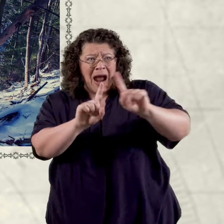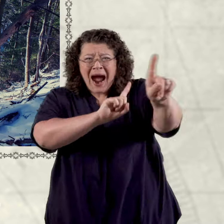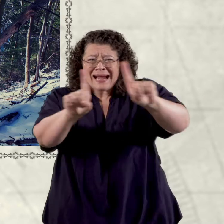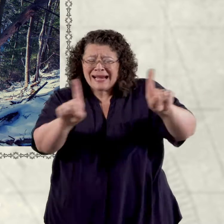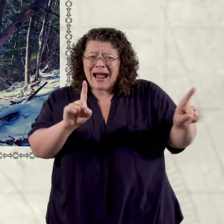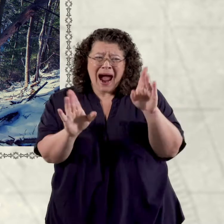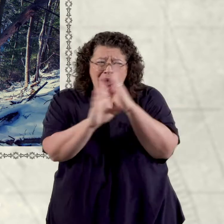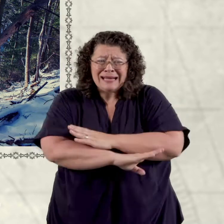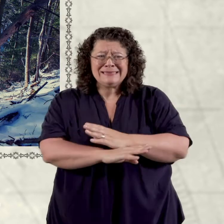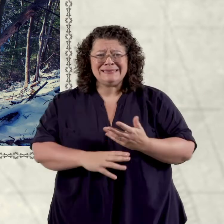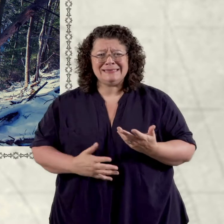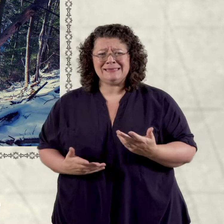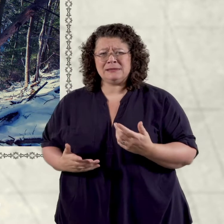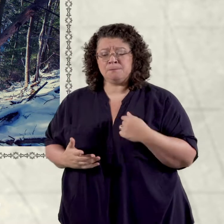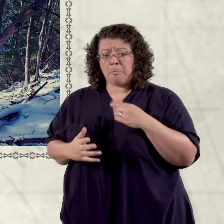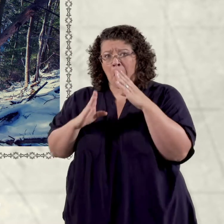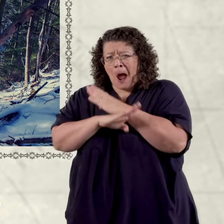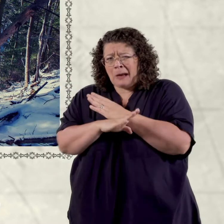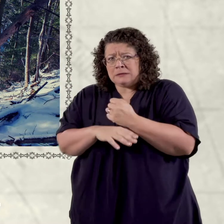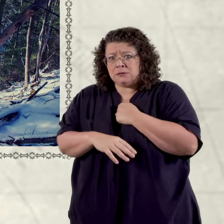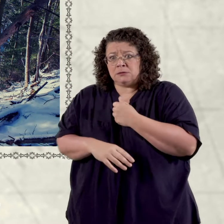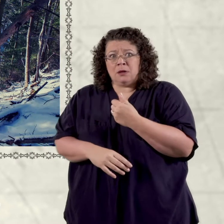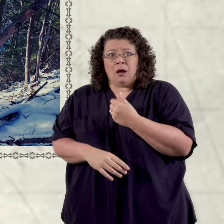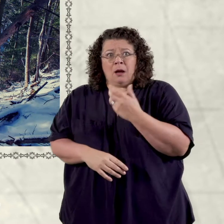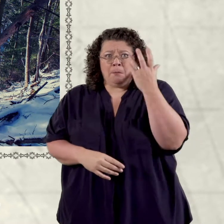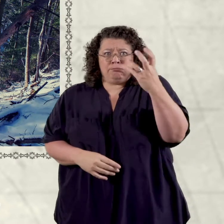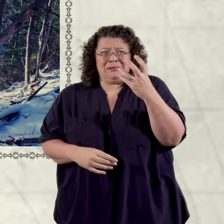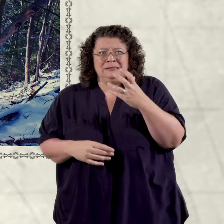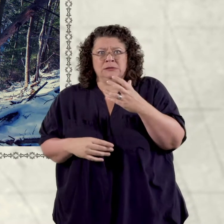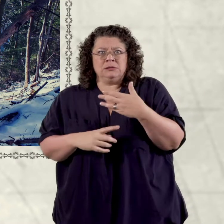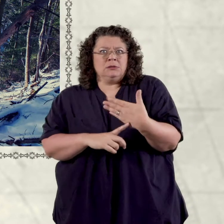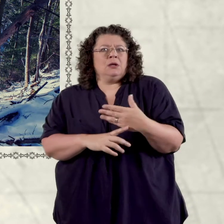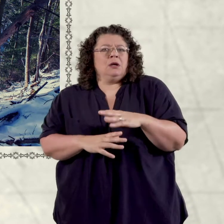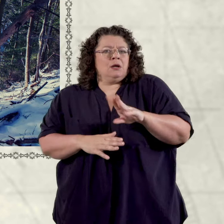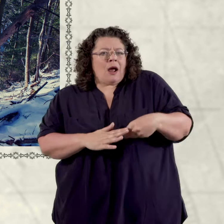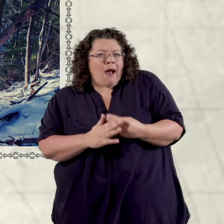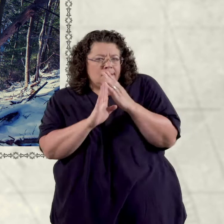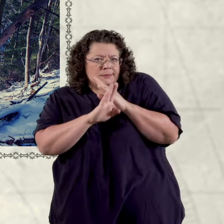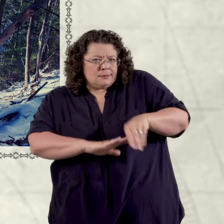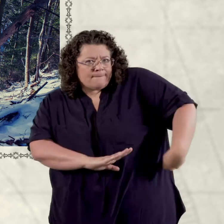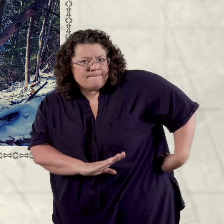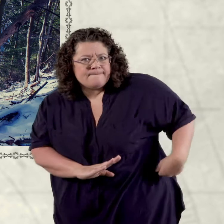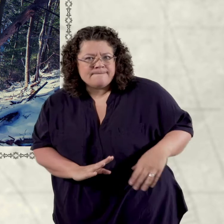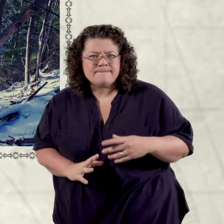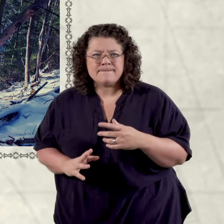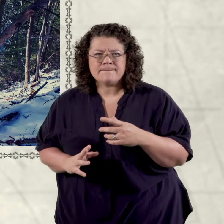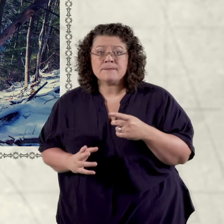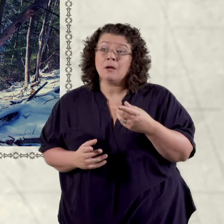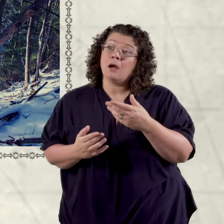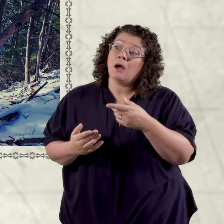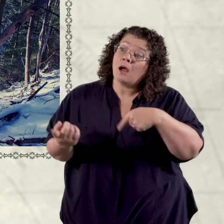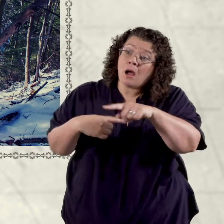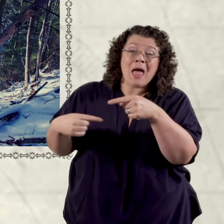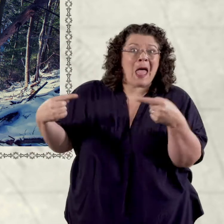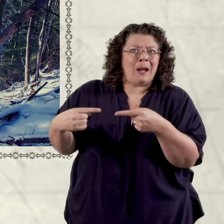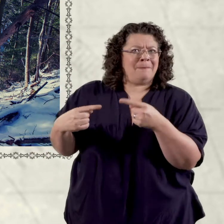Doedd y rhan fwyaf yr gelynion ddim yn gwybod sut o'n i'n edrych. Efallai na fydden nhw'n sylweddoli mai fi